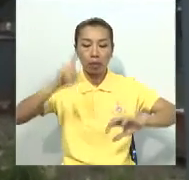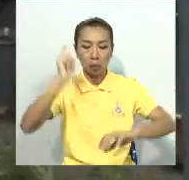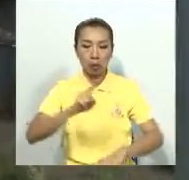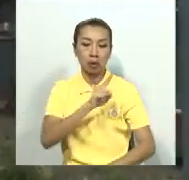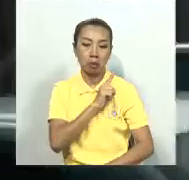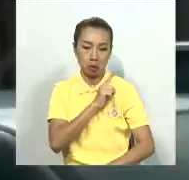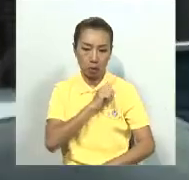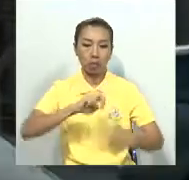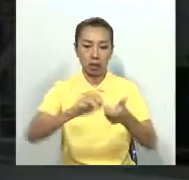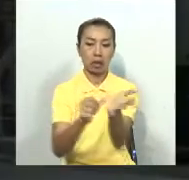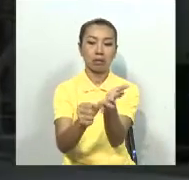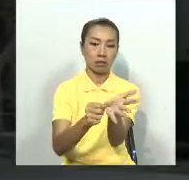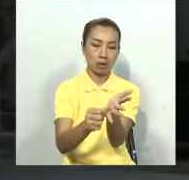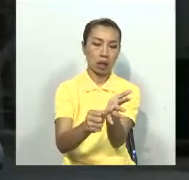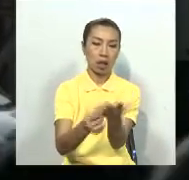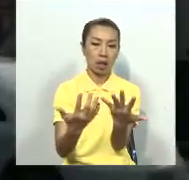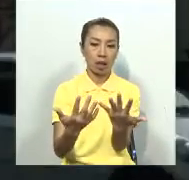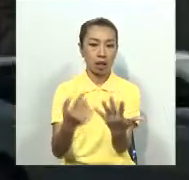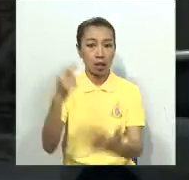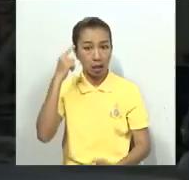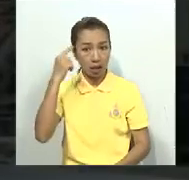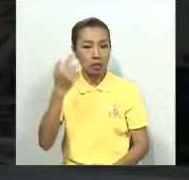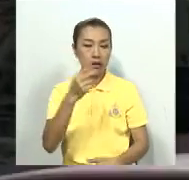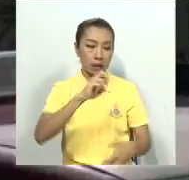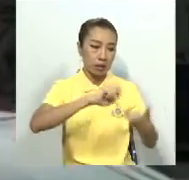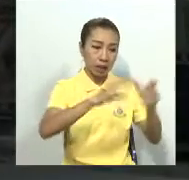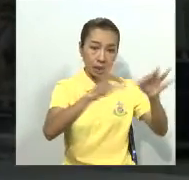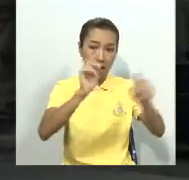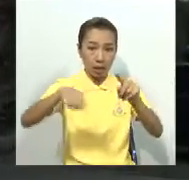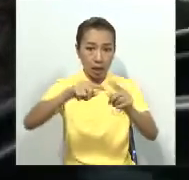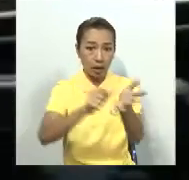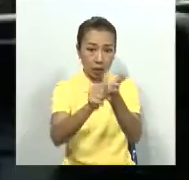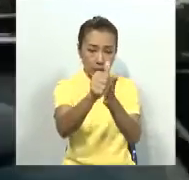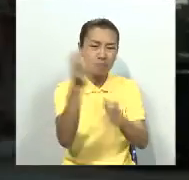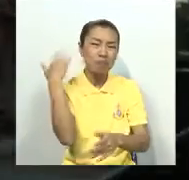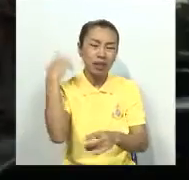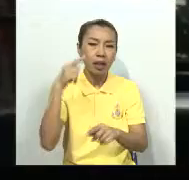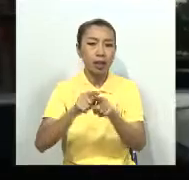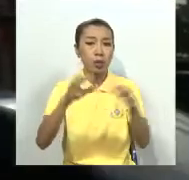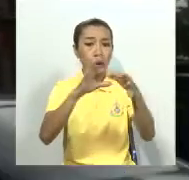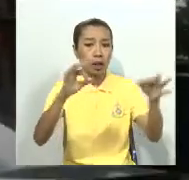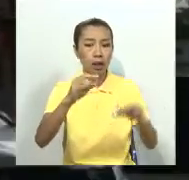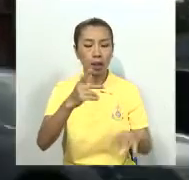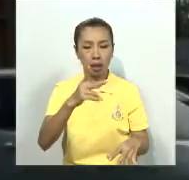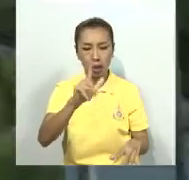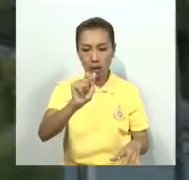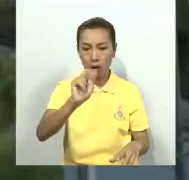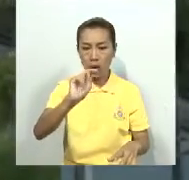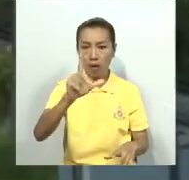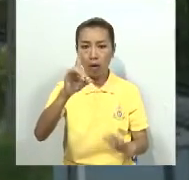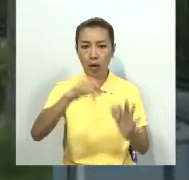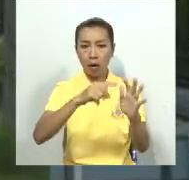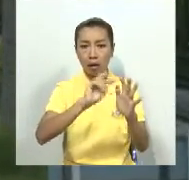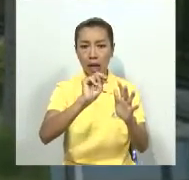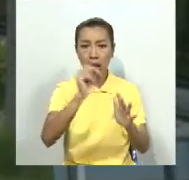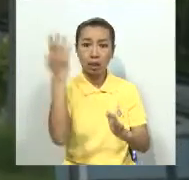จะต้องแก้ไขแล้วก็สามารถแก้ไขมาแล้วในหลายๆคดีอย่างเช่นคดีคลองด่า านนะคะรัฐบาลชุดนี้ก็ไปต่อสู้มาก็ทำ